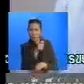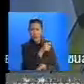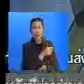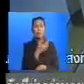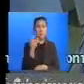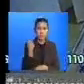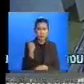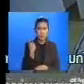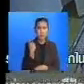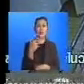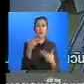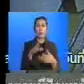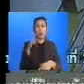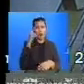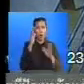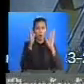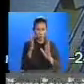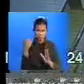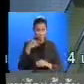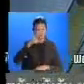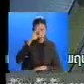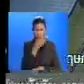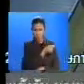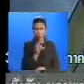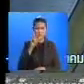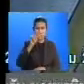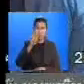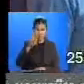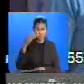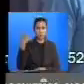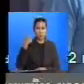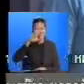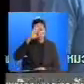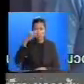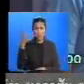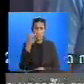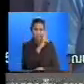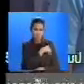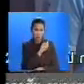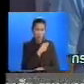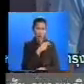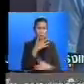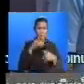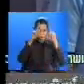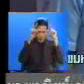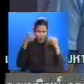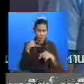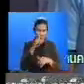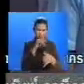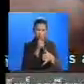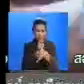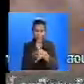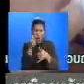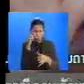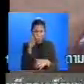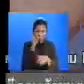ไผ่ลิงส่วนคณะทัวรอีก 24คนซึ่งซึ่งเป็นอดีตอาจารย์ก็มีแพทย์และพยาบาลลงพื้นที่ซักประวัติและเฝ้าระวังอาการแล้ว